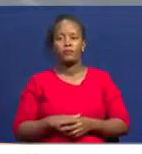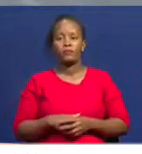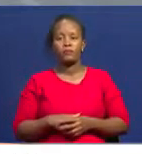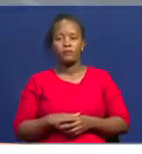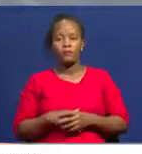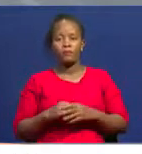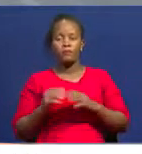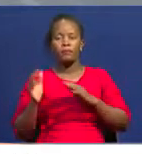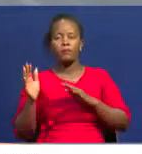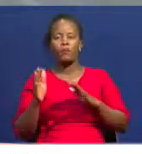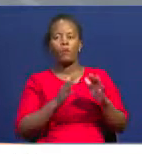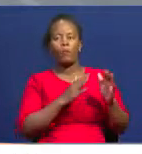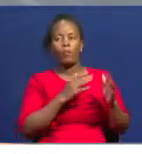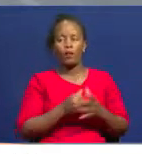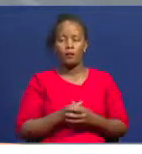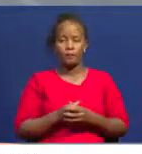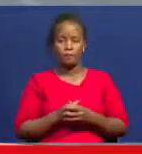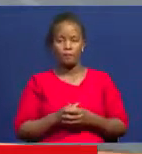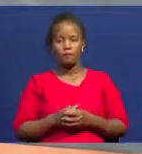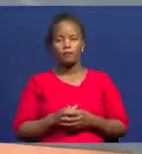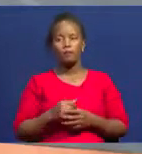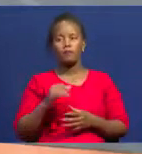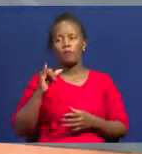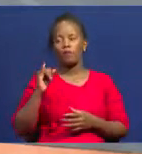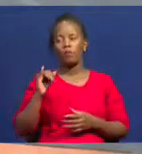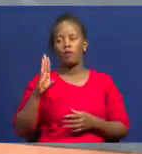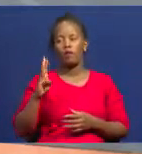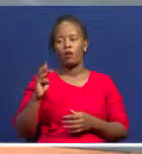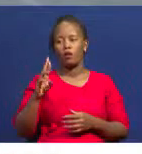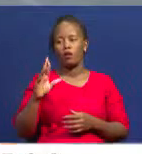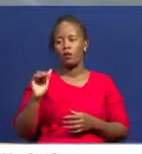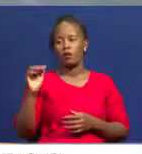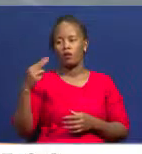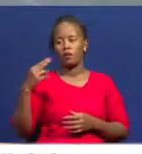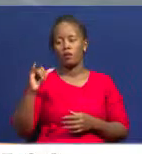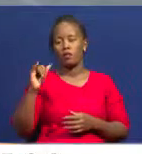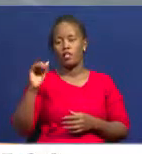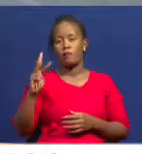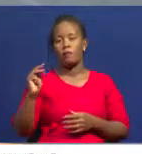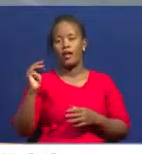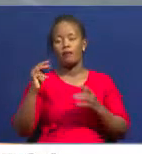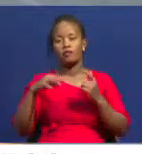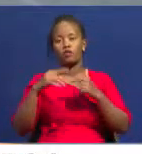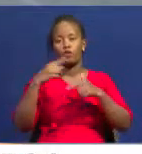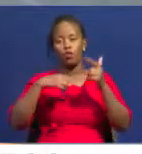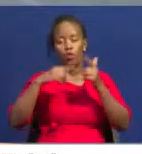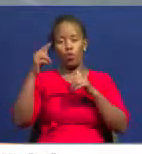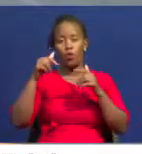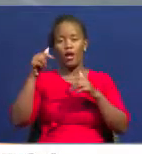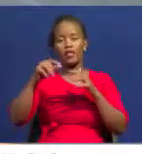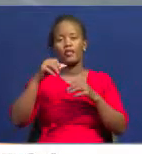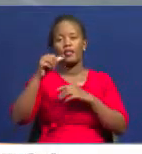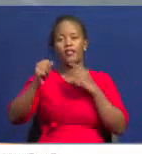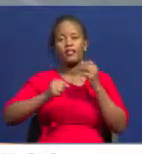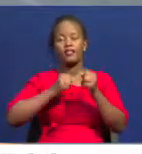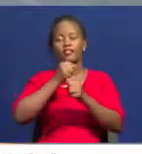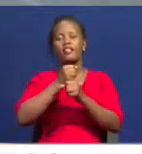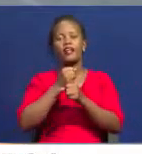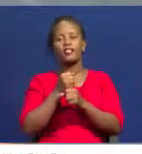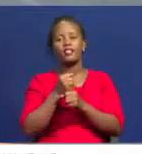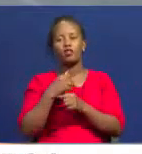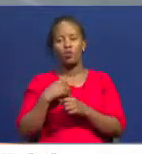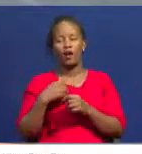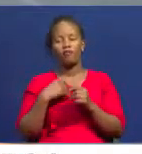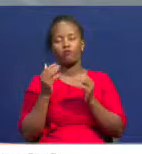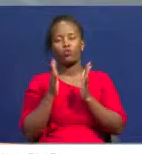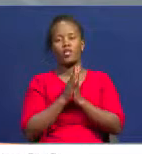Mlengaji shabaha mahiri wa Kenya Ibrahim Ndongo alinyakua dhahabu tatu kwenye makala ya mwaka huu ya mashindano ya kimataifa ya ulengaji shabaha ya